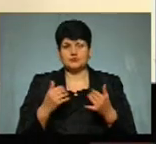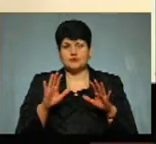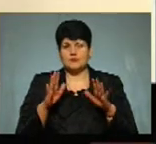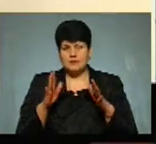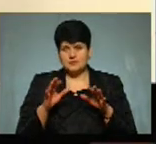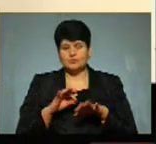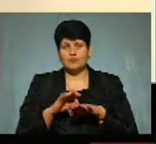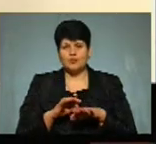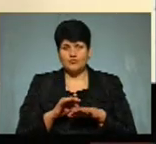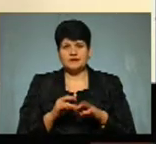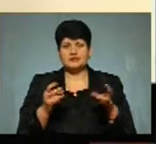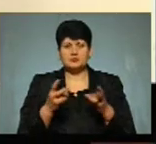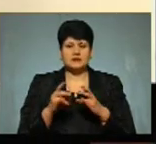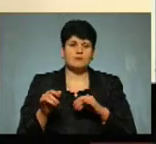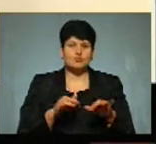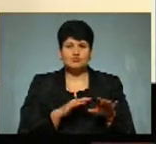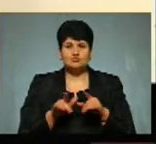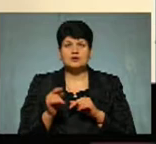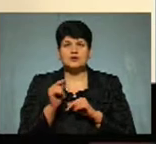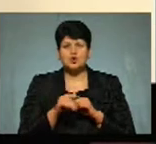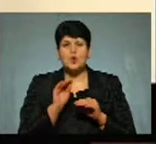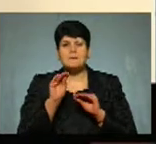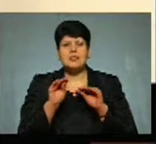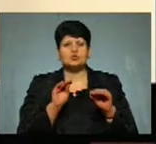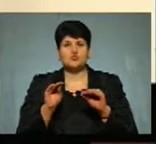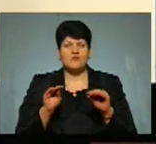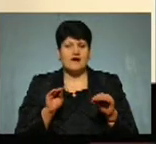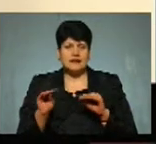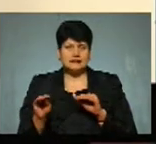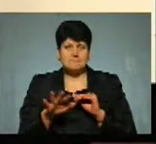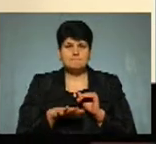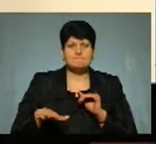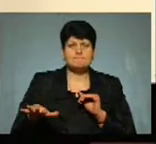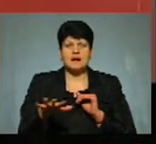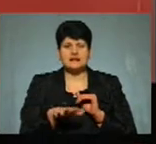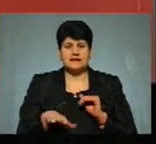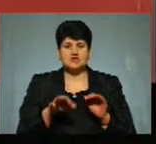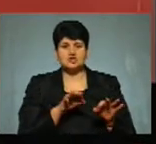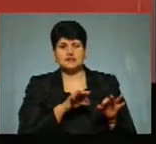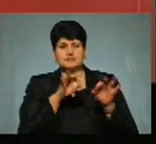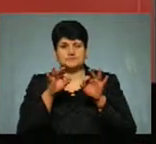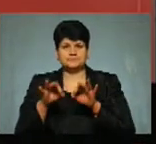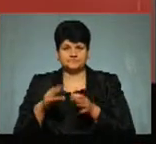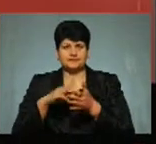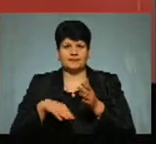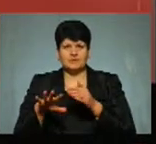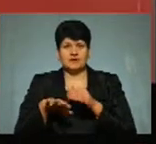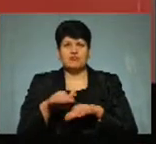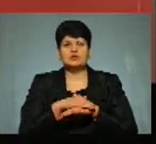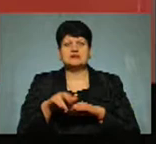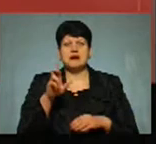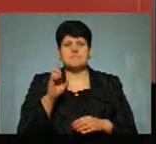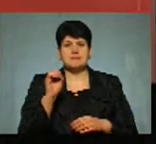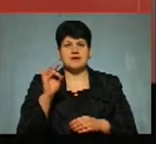проводяться необхідні процедури для того, щоб влаштувати майданчик для евакуації транспортних засобів на вулиці Бережанській.